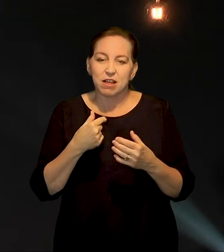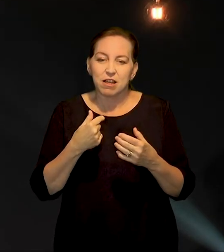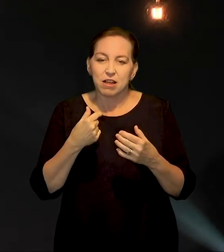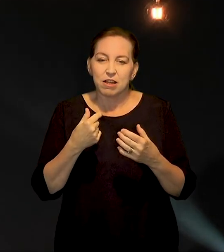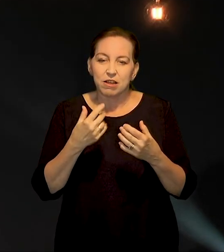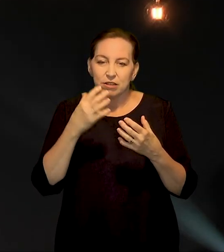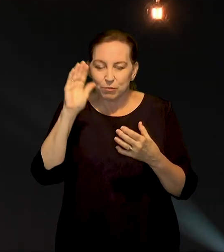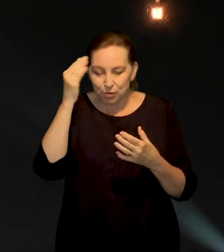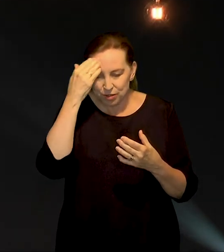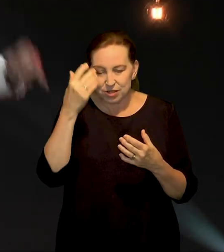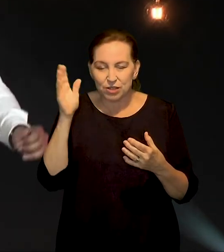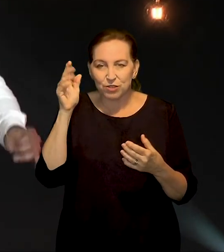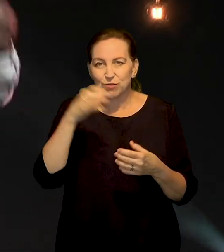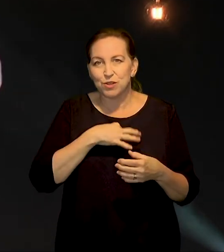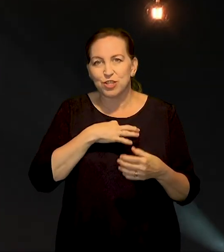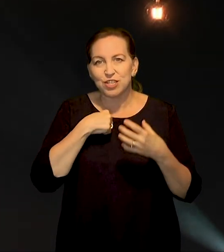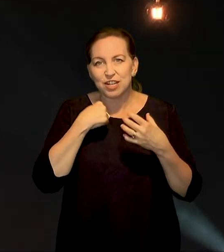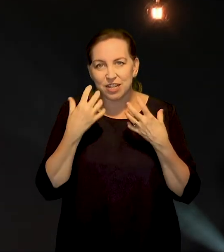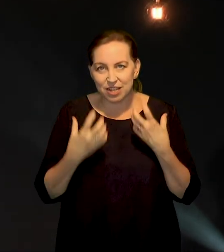kierują gospodarzem.